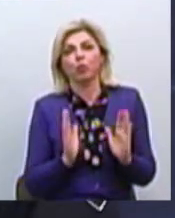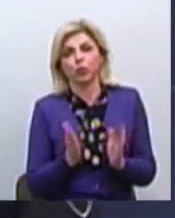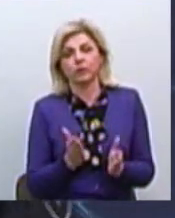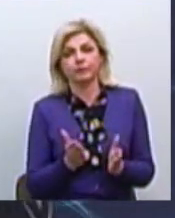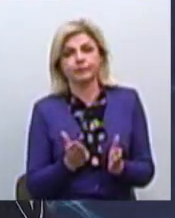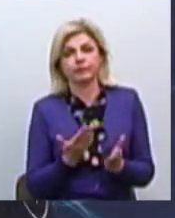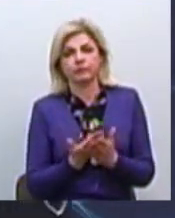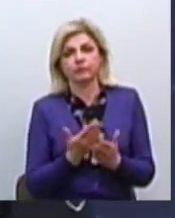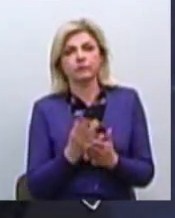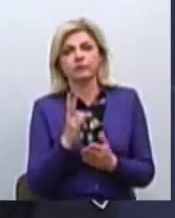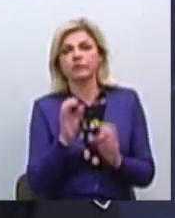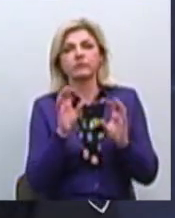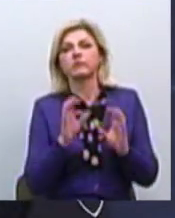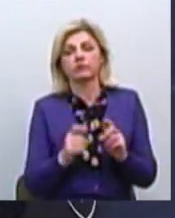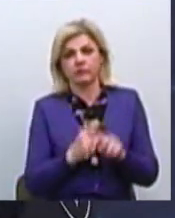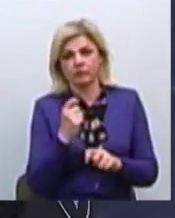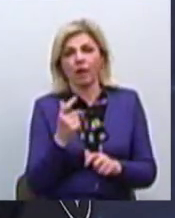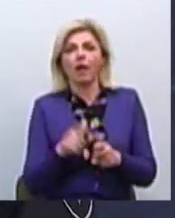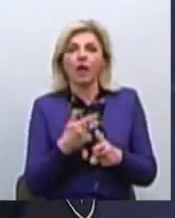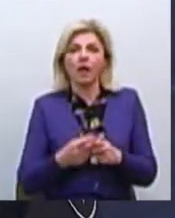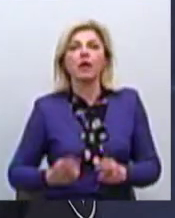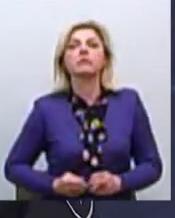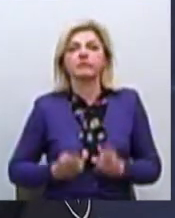не правопорушення, а кримінальне правопорушення. І